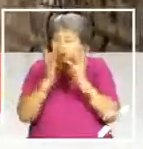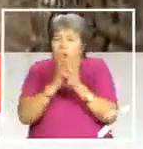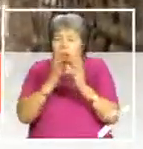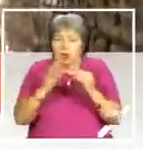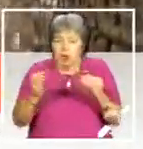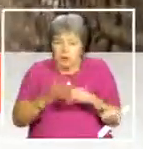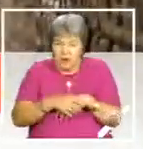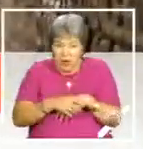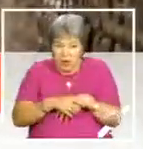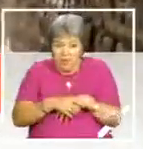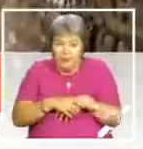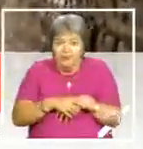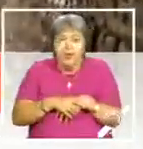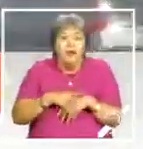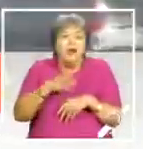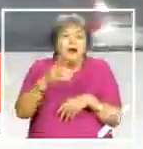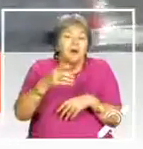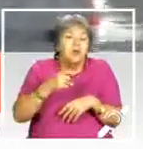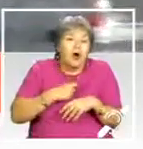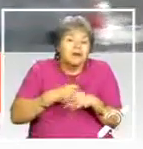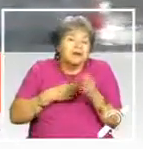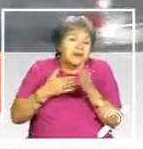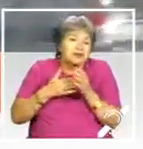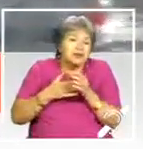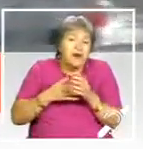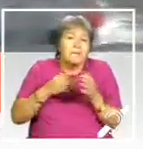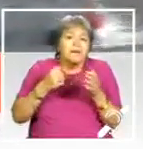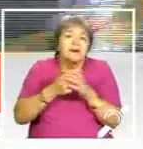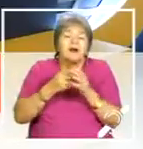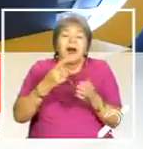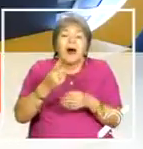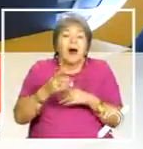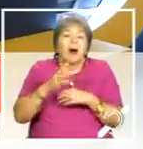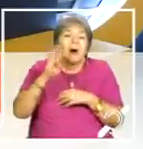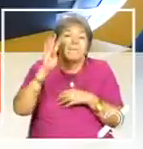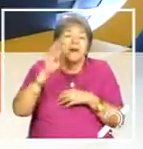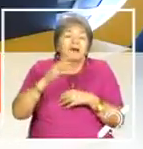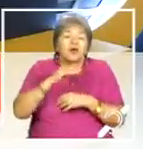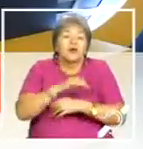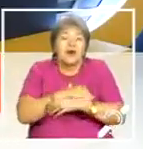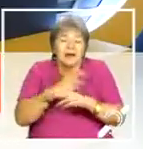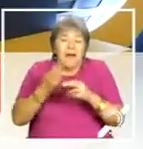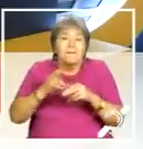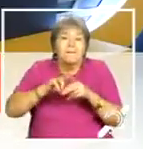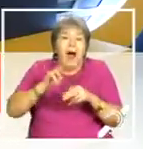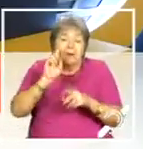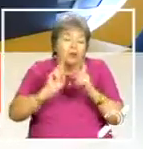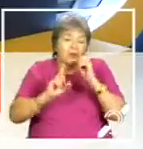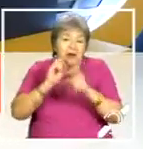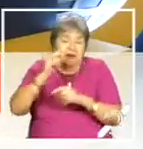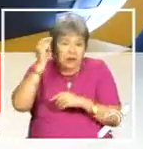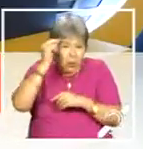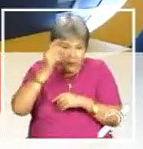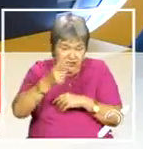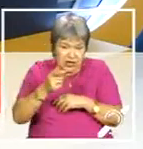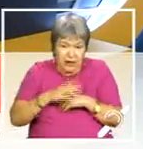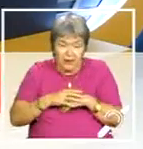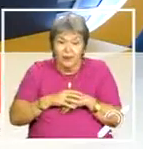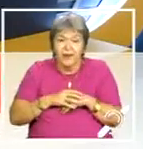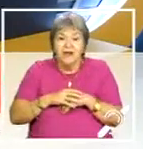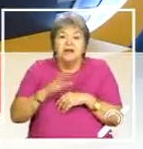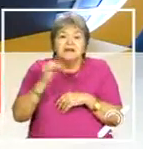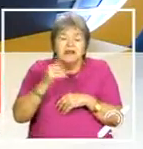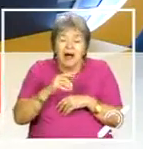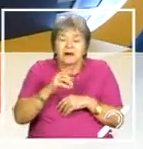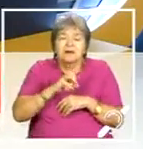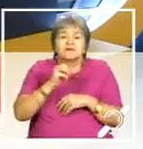țării. Abaterea față de medii poate ajunge chiar până la 4 grade, însă, din punct de vedere a precipitațiilor, situația nu se